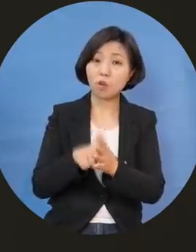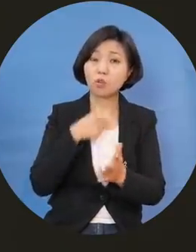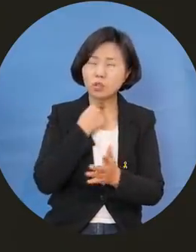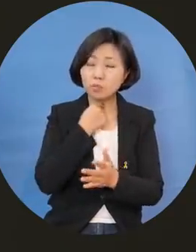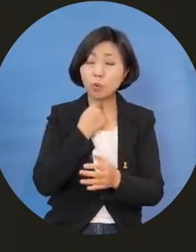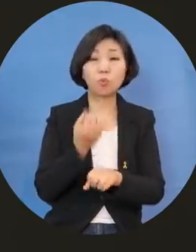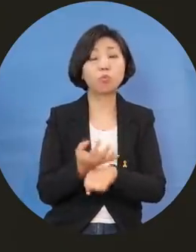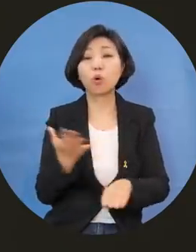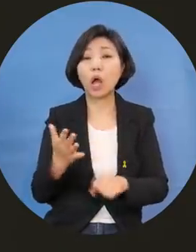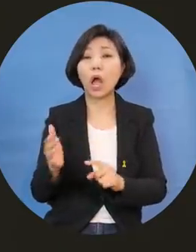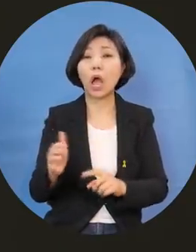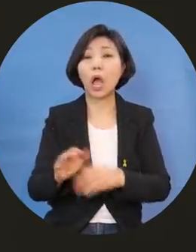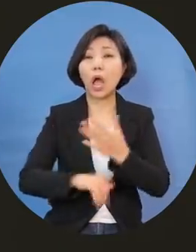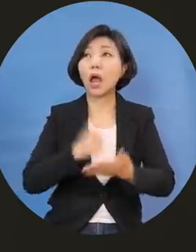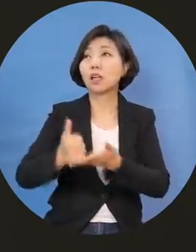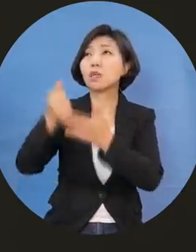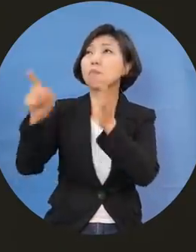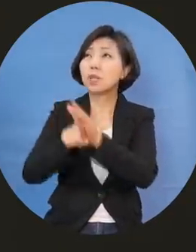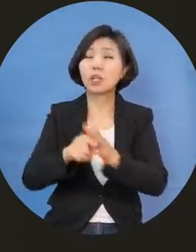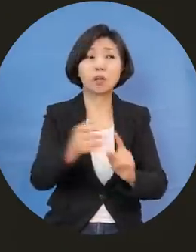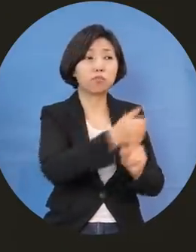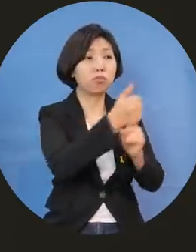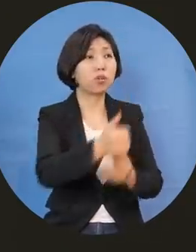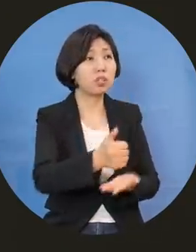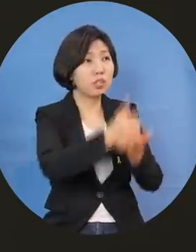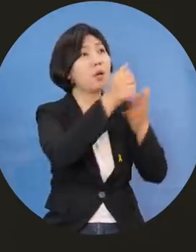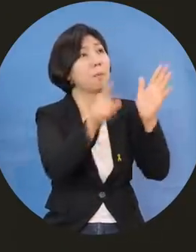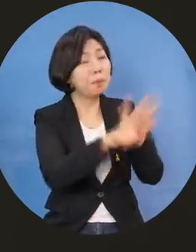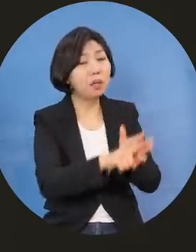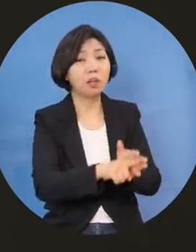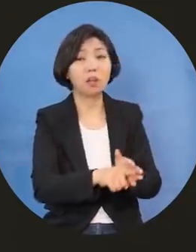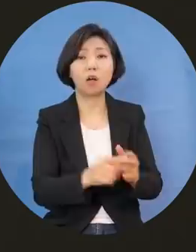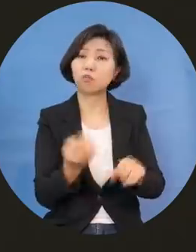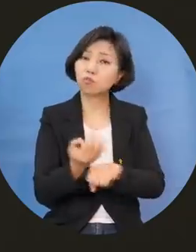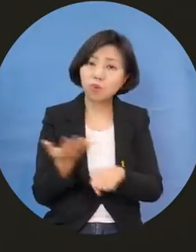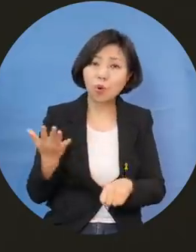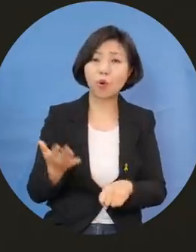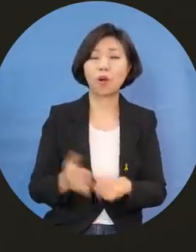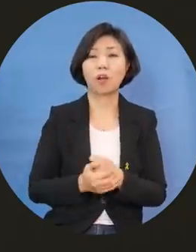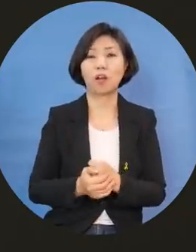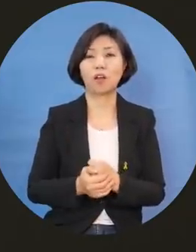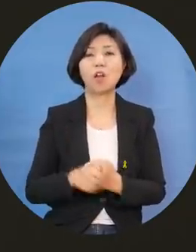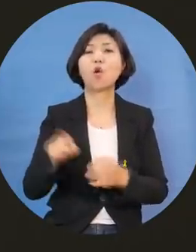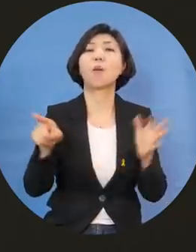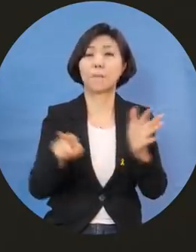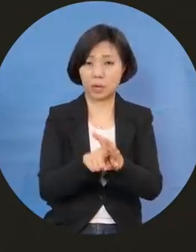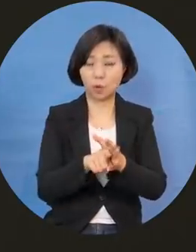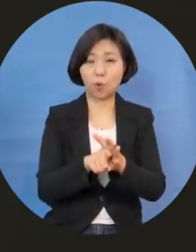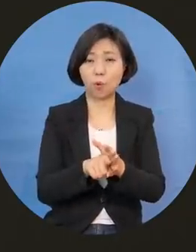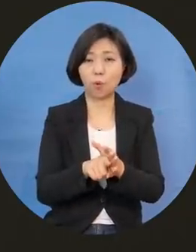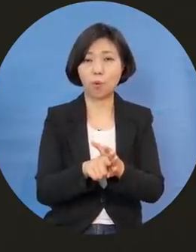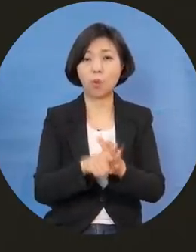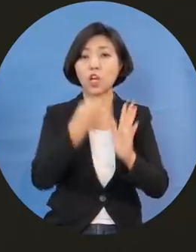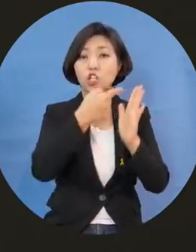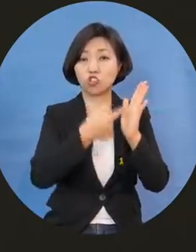그걸 믿었어. 믿겠다는데 그걸 어떻게 하느님을 믿겠다, 부처님을 믿겠다 하는데 자기가 그걸 믿고